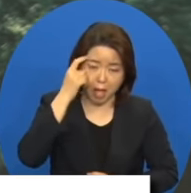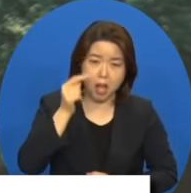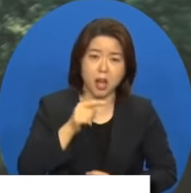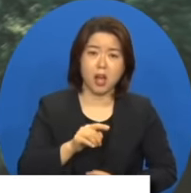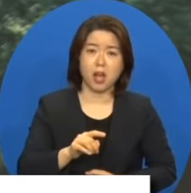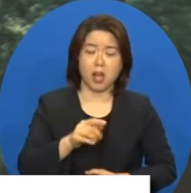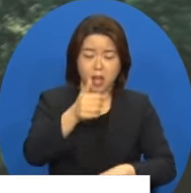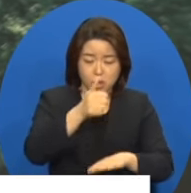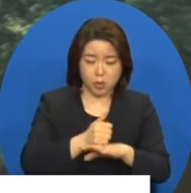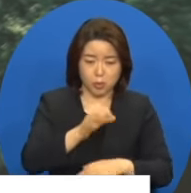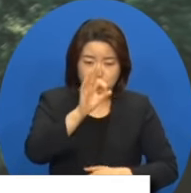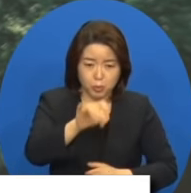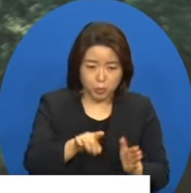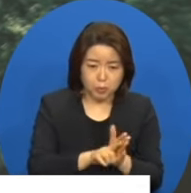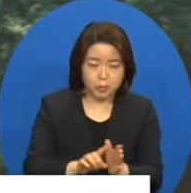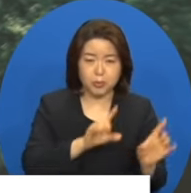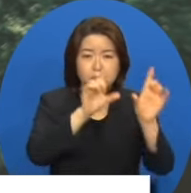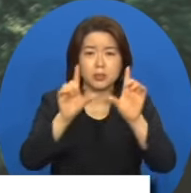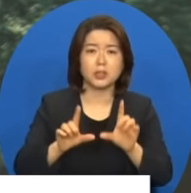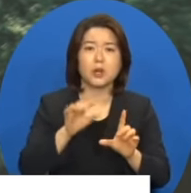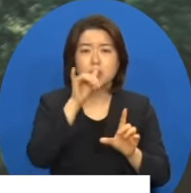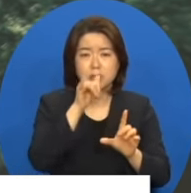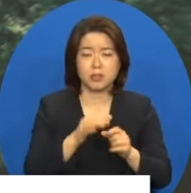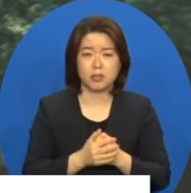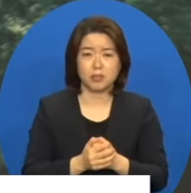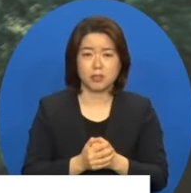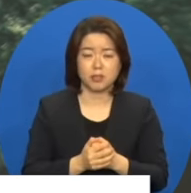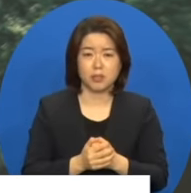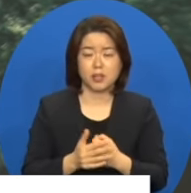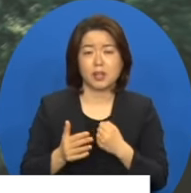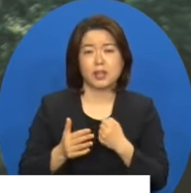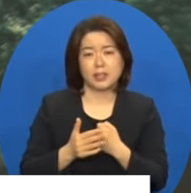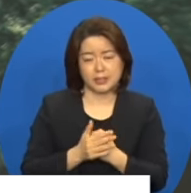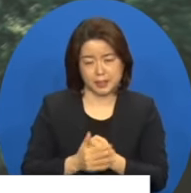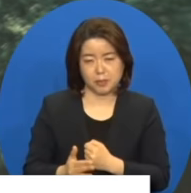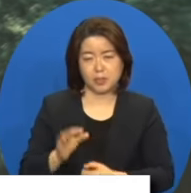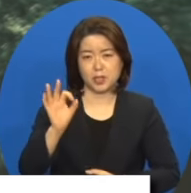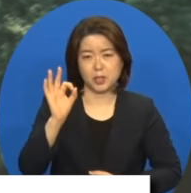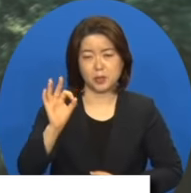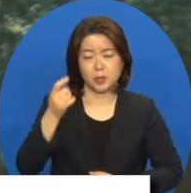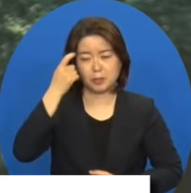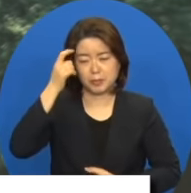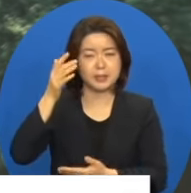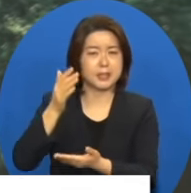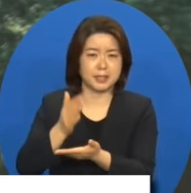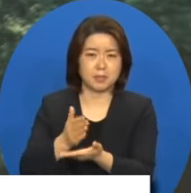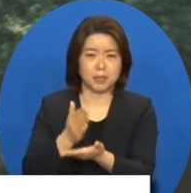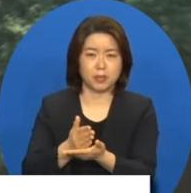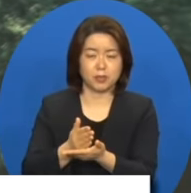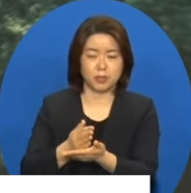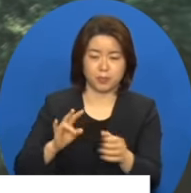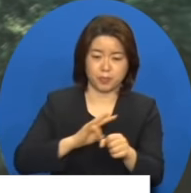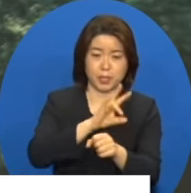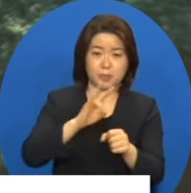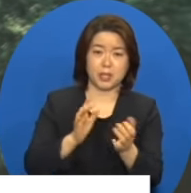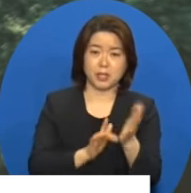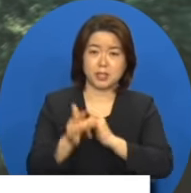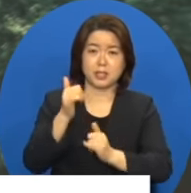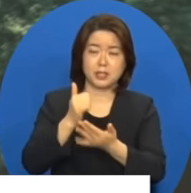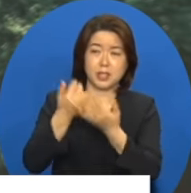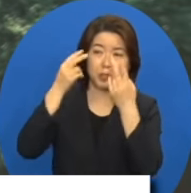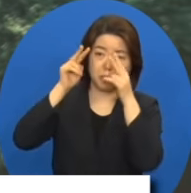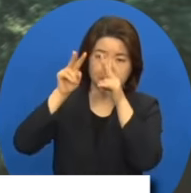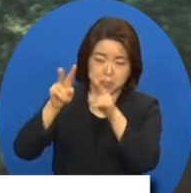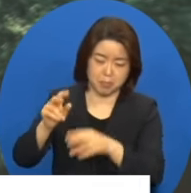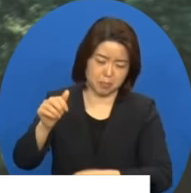믿고 세상을 사는 겁니다. 그래서 돈 묵상하지 말고 24시간 예수님을